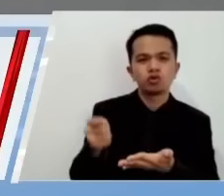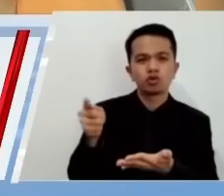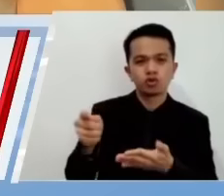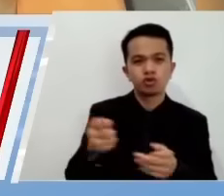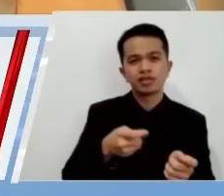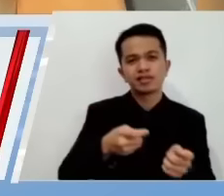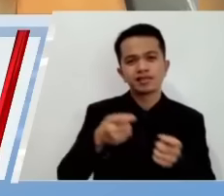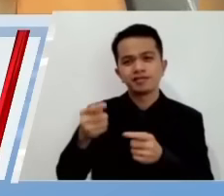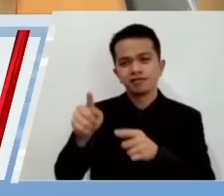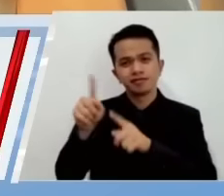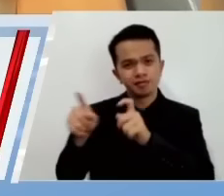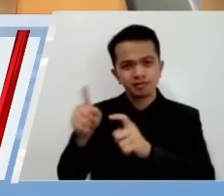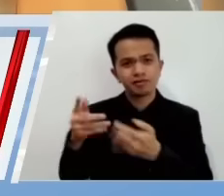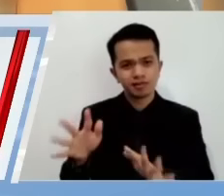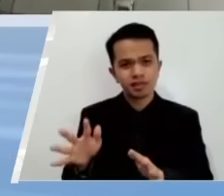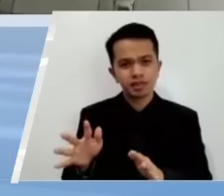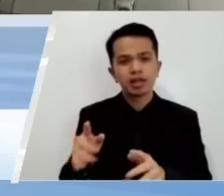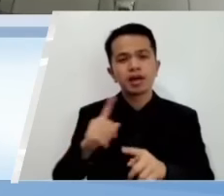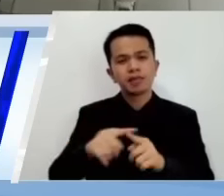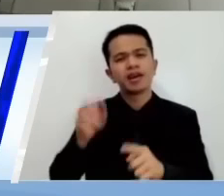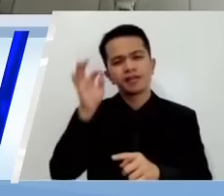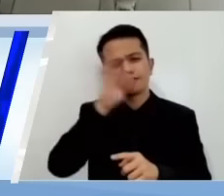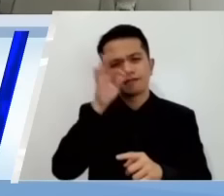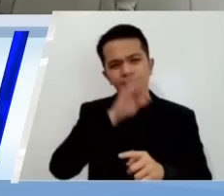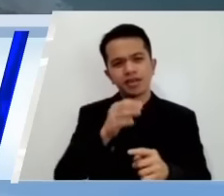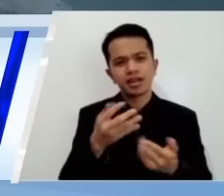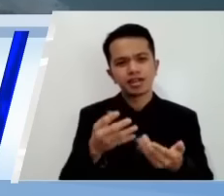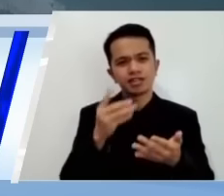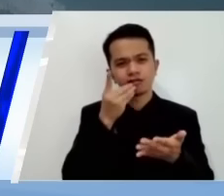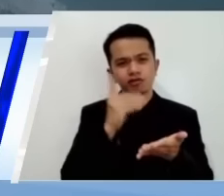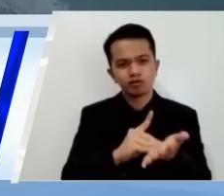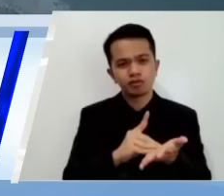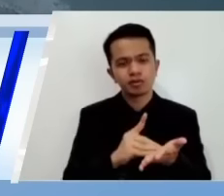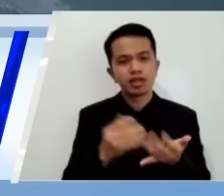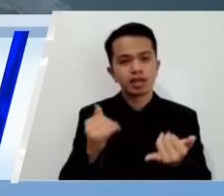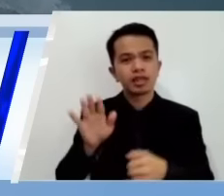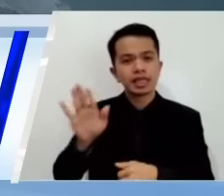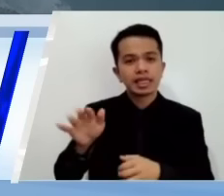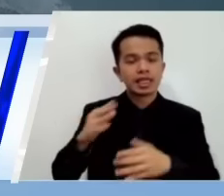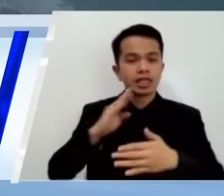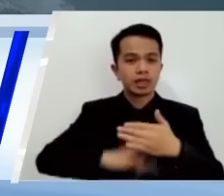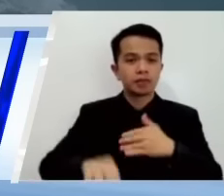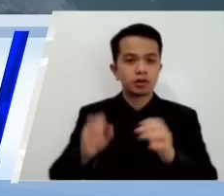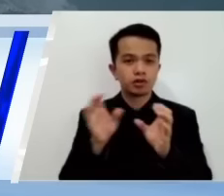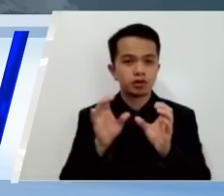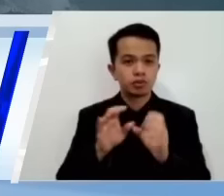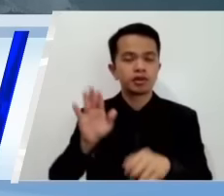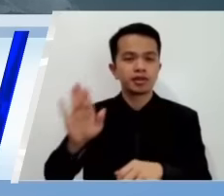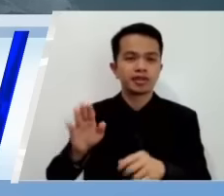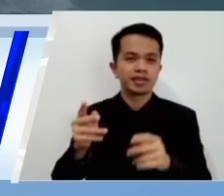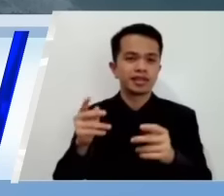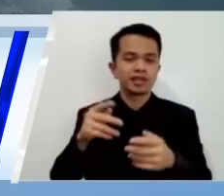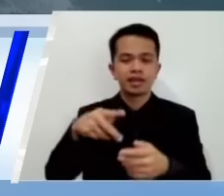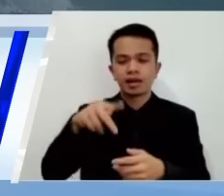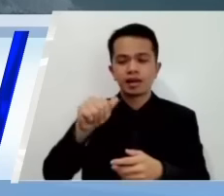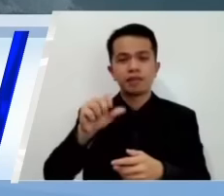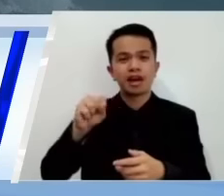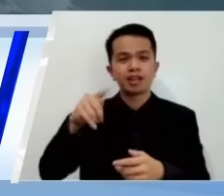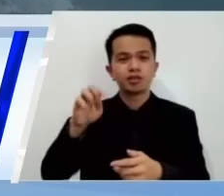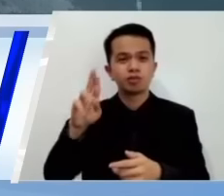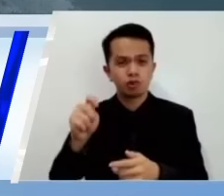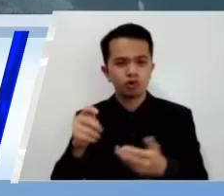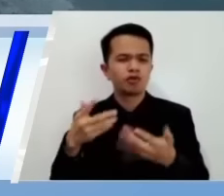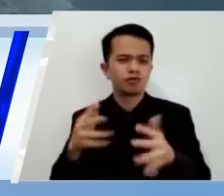nila na peke yung mga hawak naming dokumento. Yung kanyang birth certificate, yung kanyang passport, ilang beses na po yun na-renew. Po po